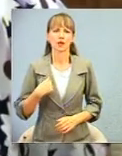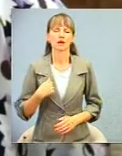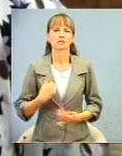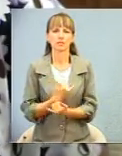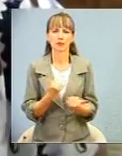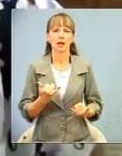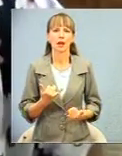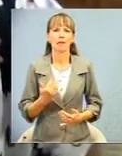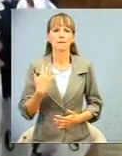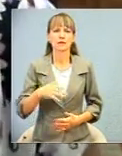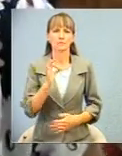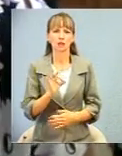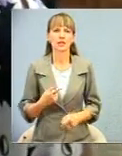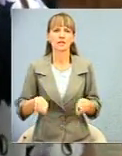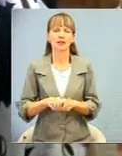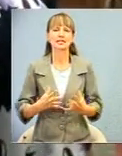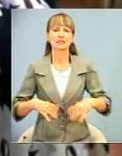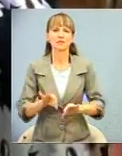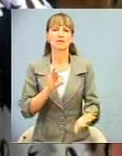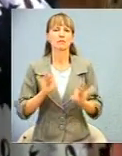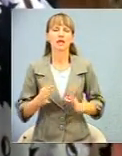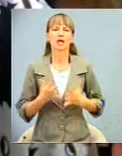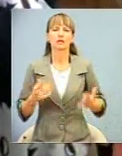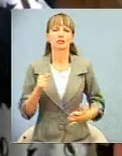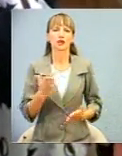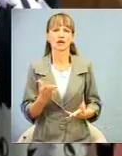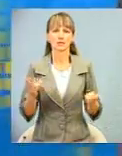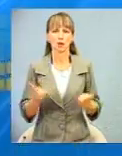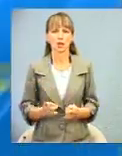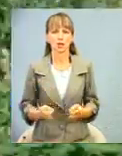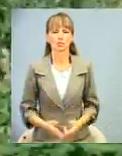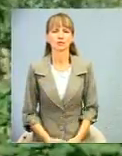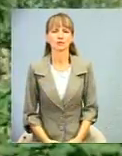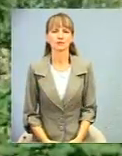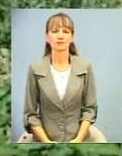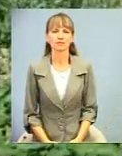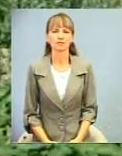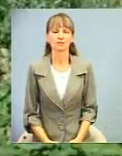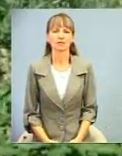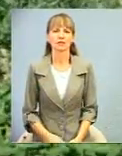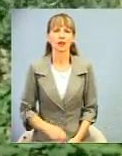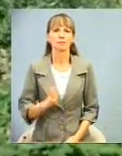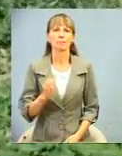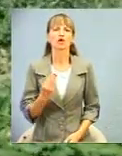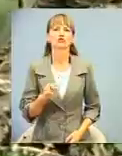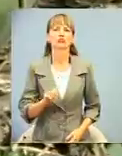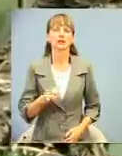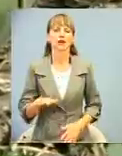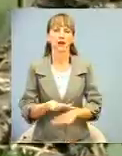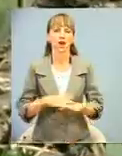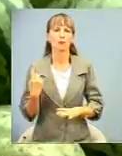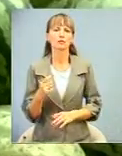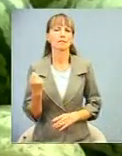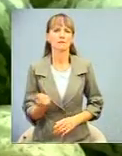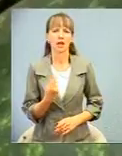50% таких сімей. Обирались найбільш ті, які потребують. Баштані на ринках області. Чому так мало